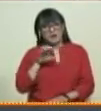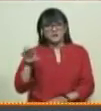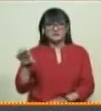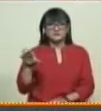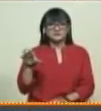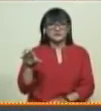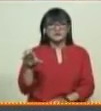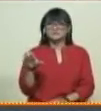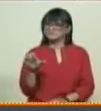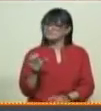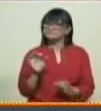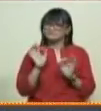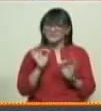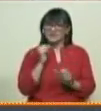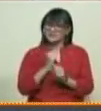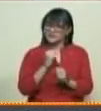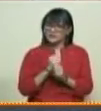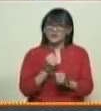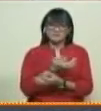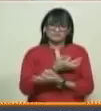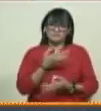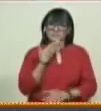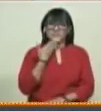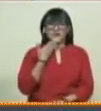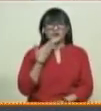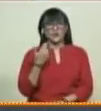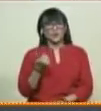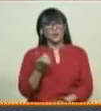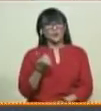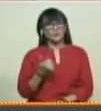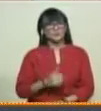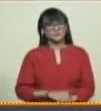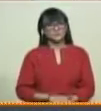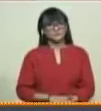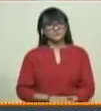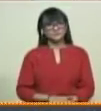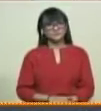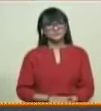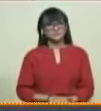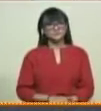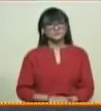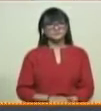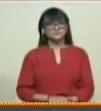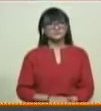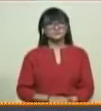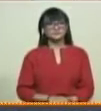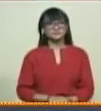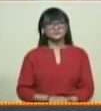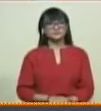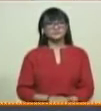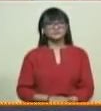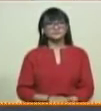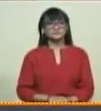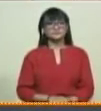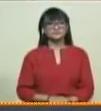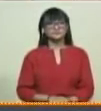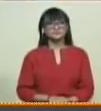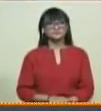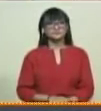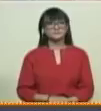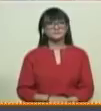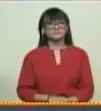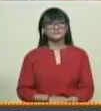la dirección correcta del trabajo que tenemos que llevar adelante. Bizler beraberce aramızdaki